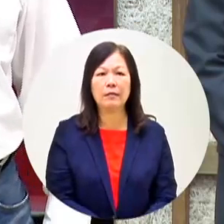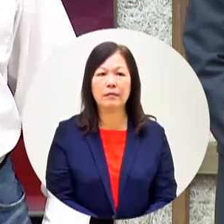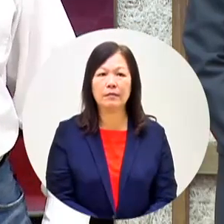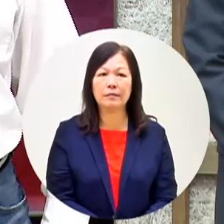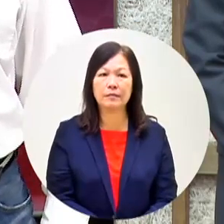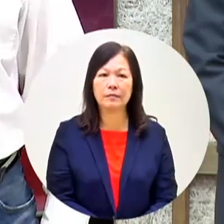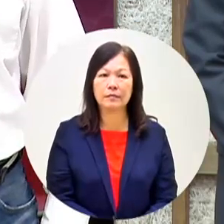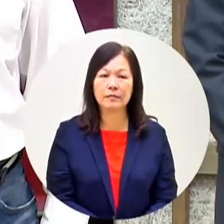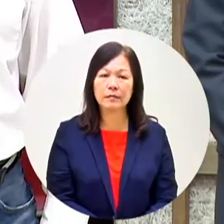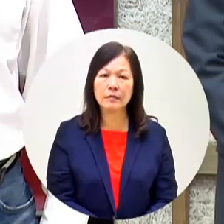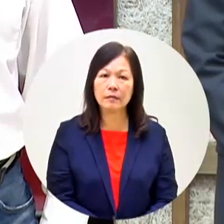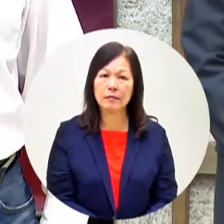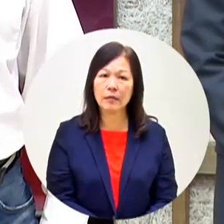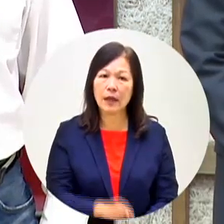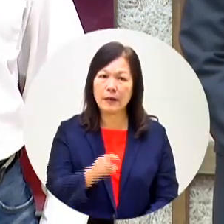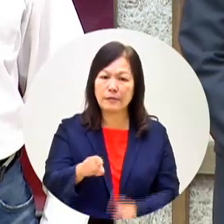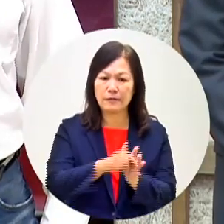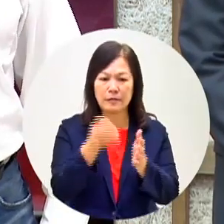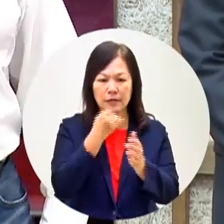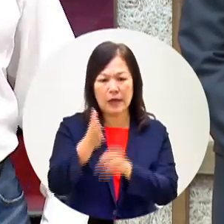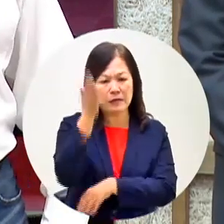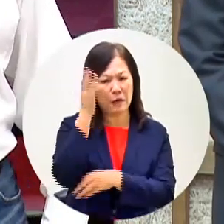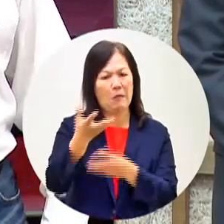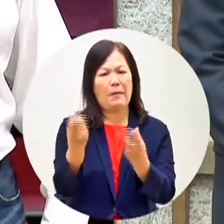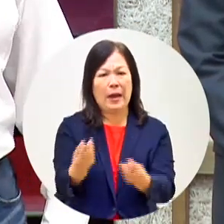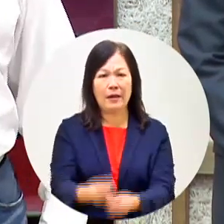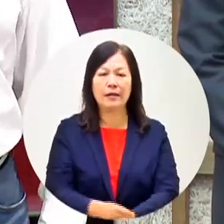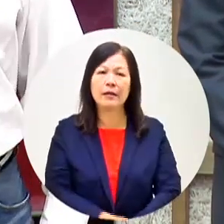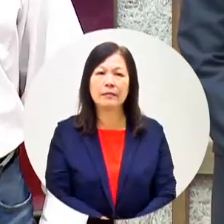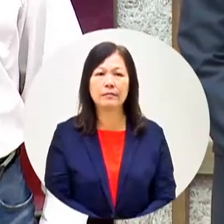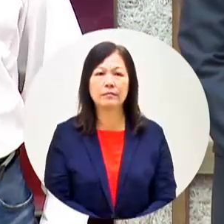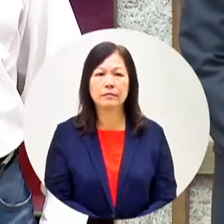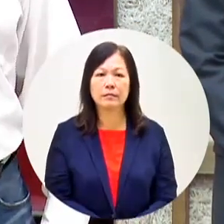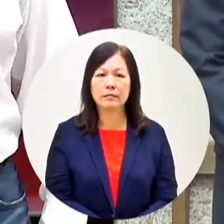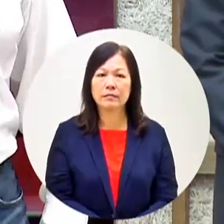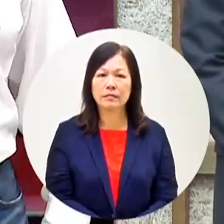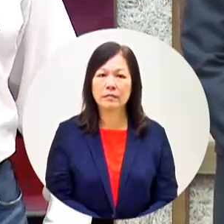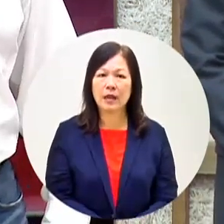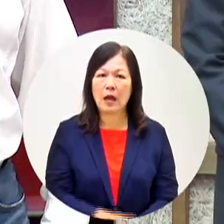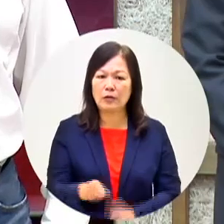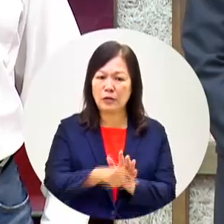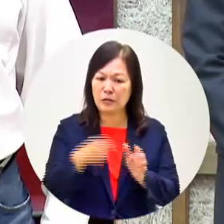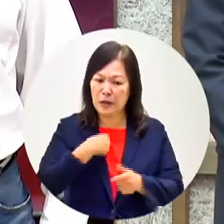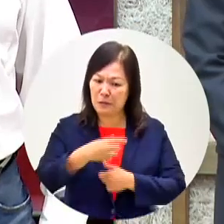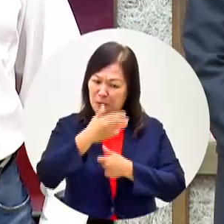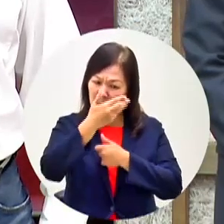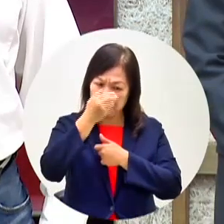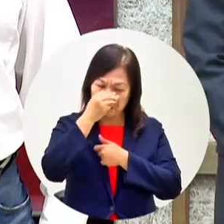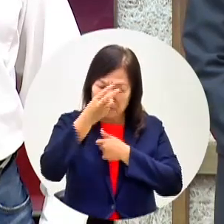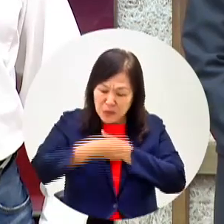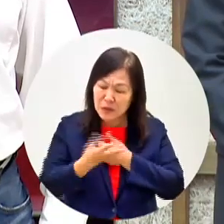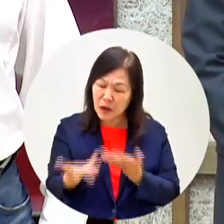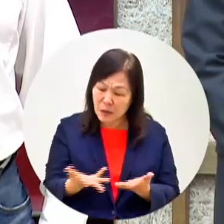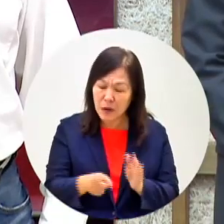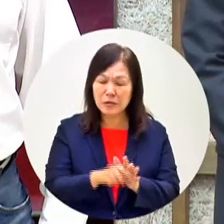政府意啊，这毋是意图影响选举。无得是啥？